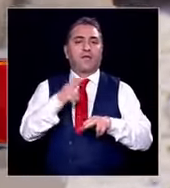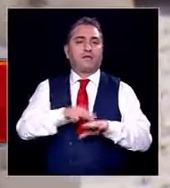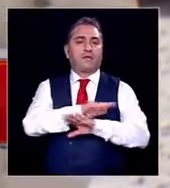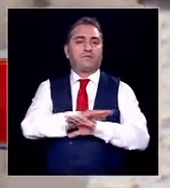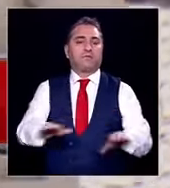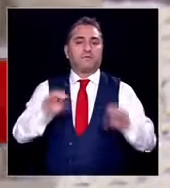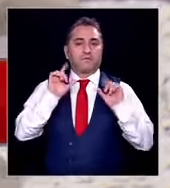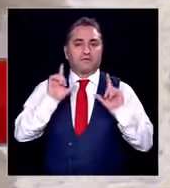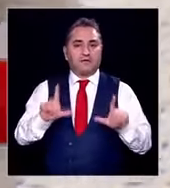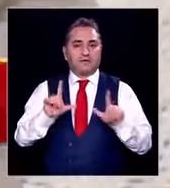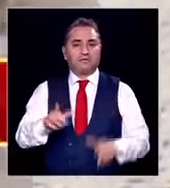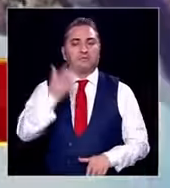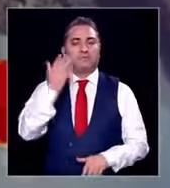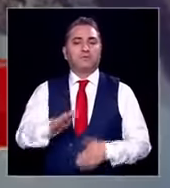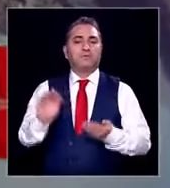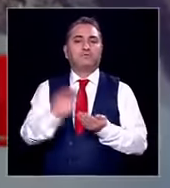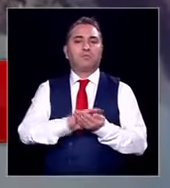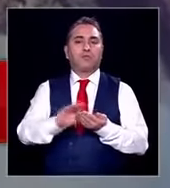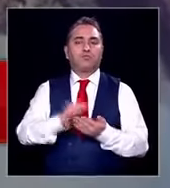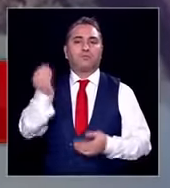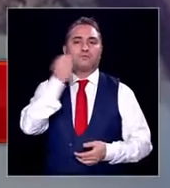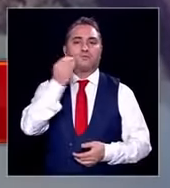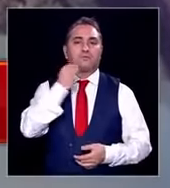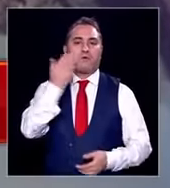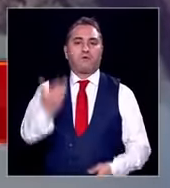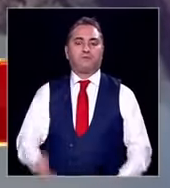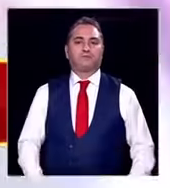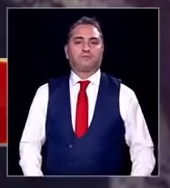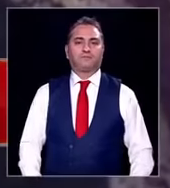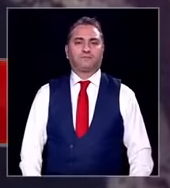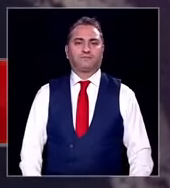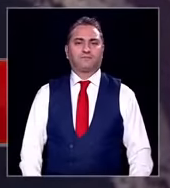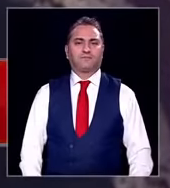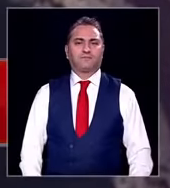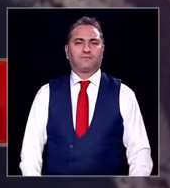ama o sabun yiyor. Tekrar bir ısırık alacağım.